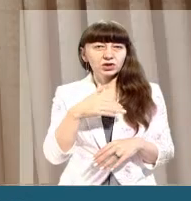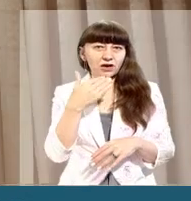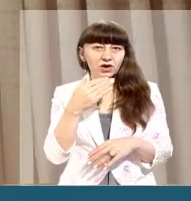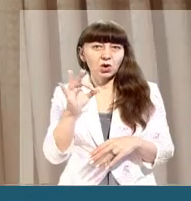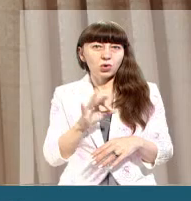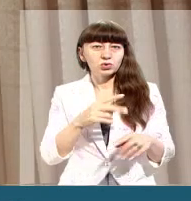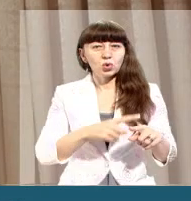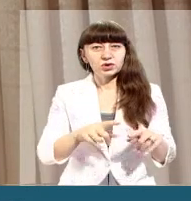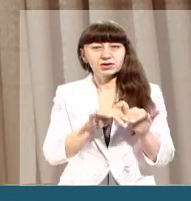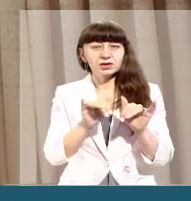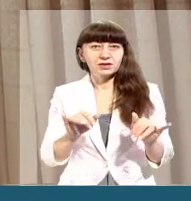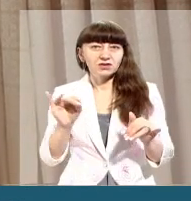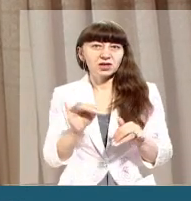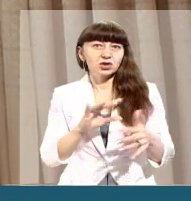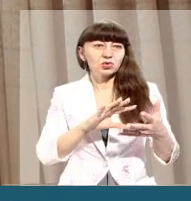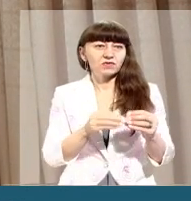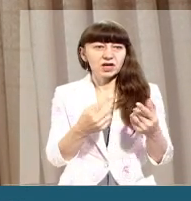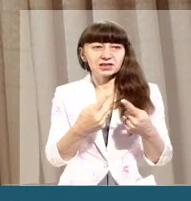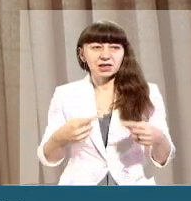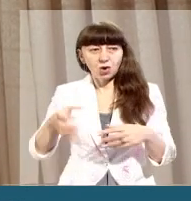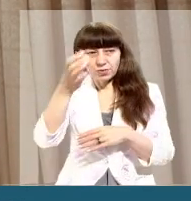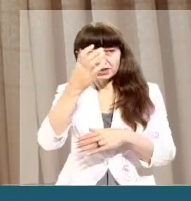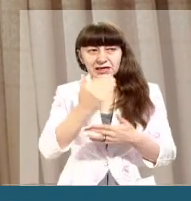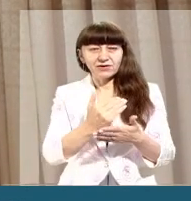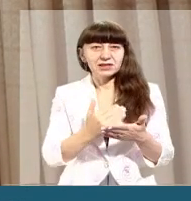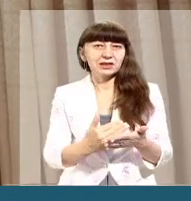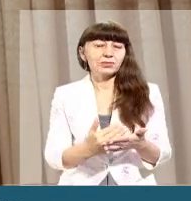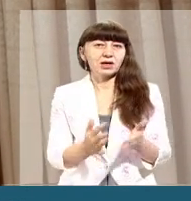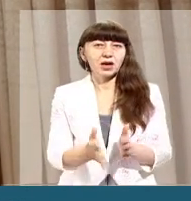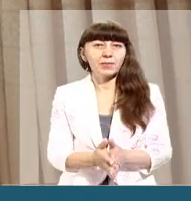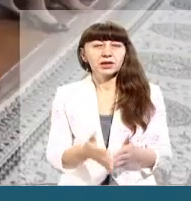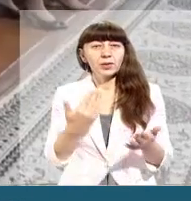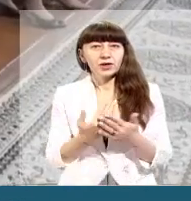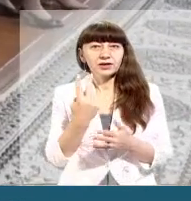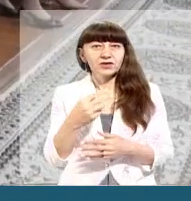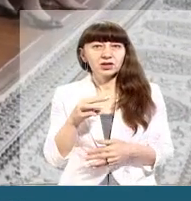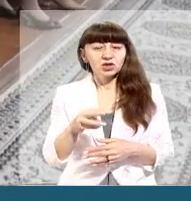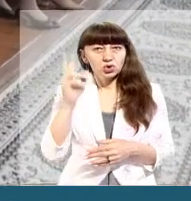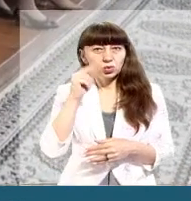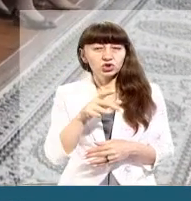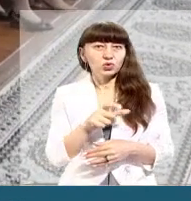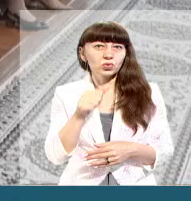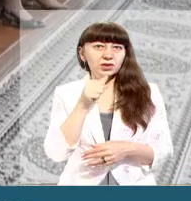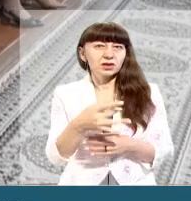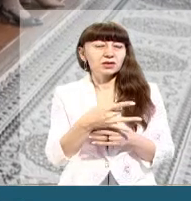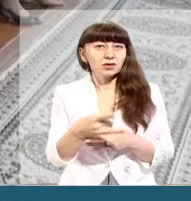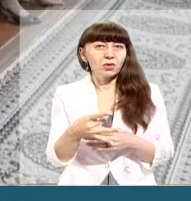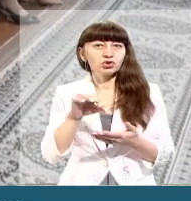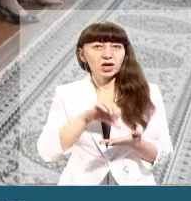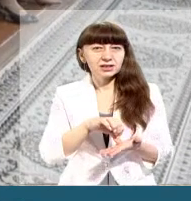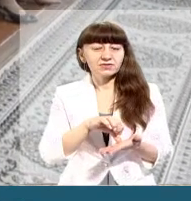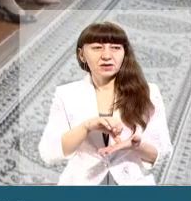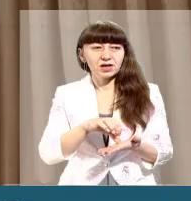Озвучены темпы развития и достижения в различных образовательных процессах. К примеру, около 2000 учеников Костанайского района